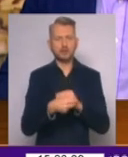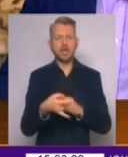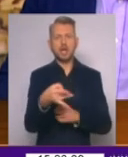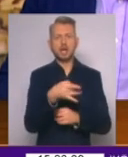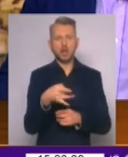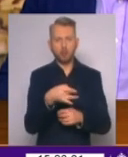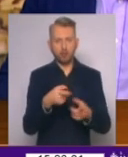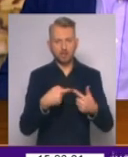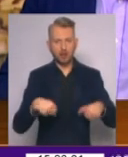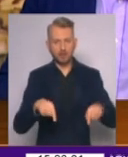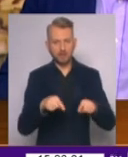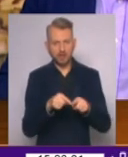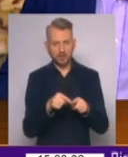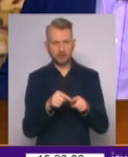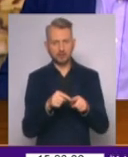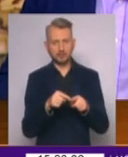районное отделение